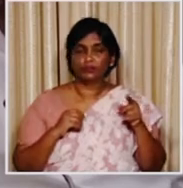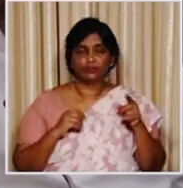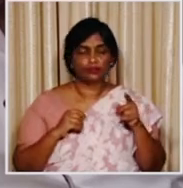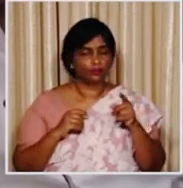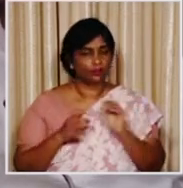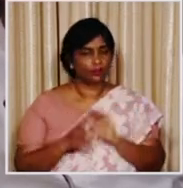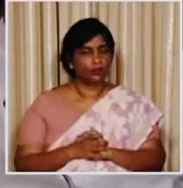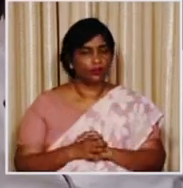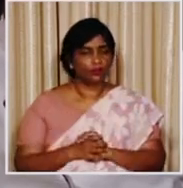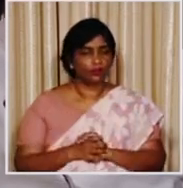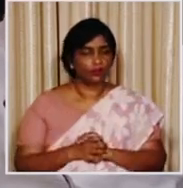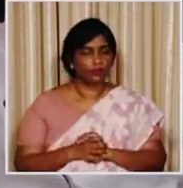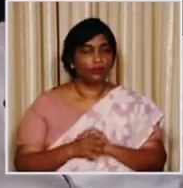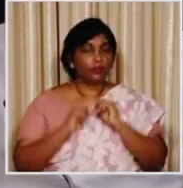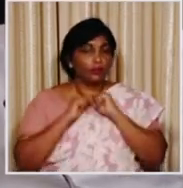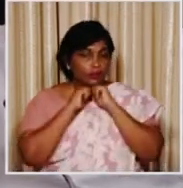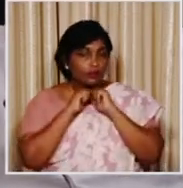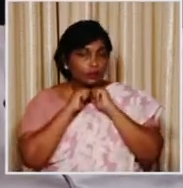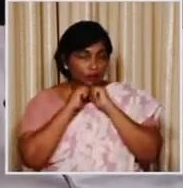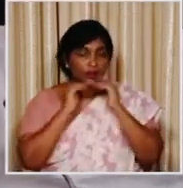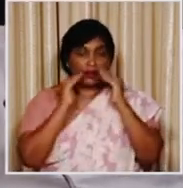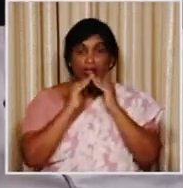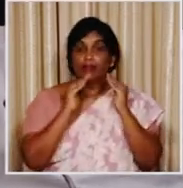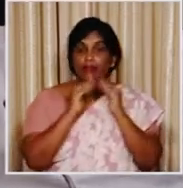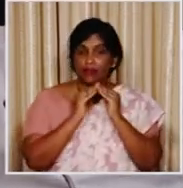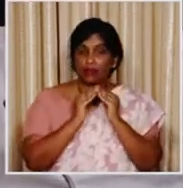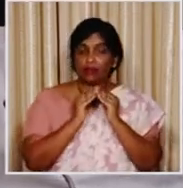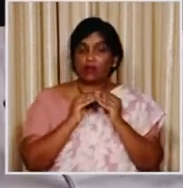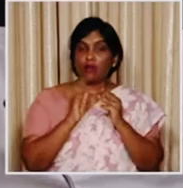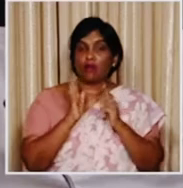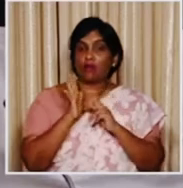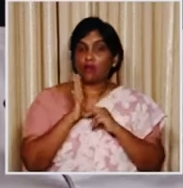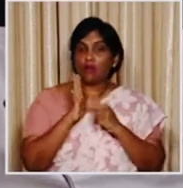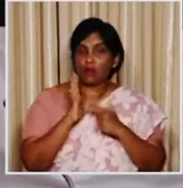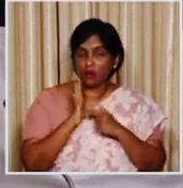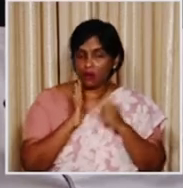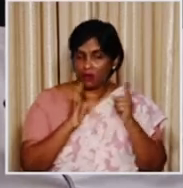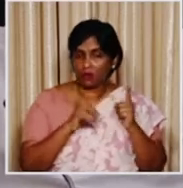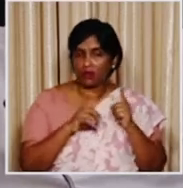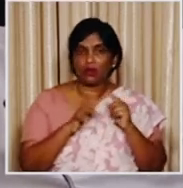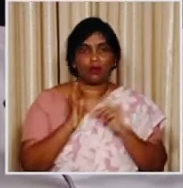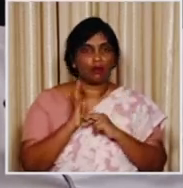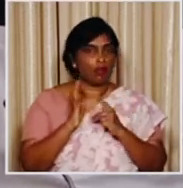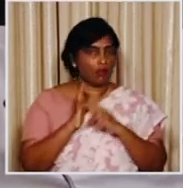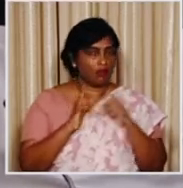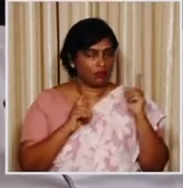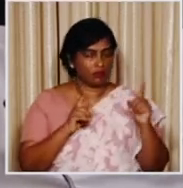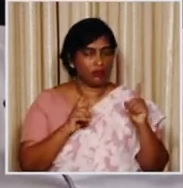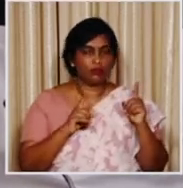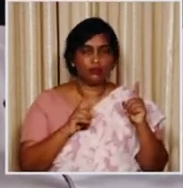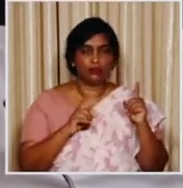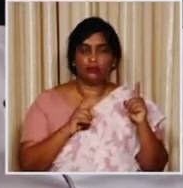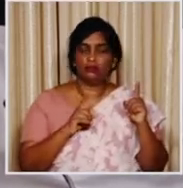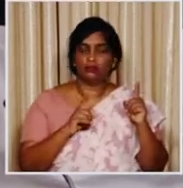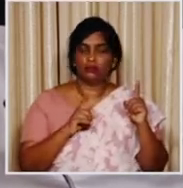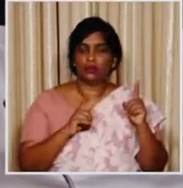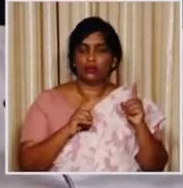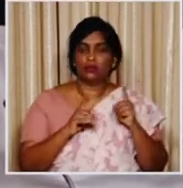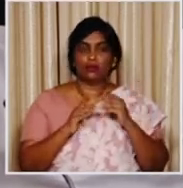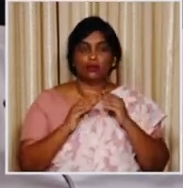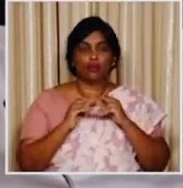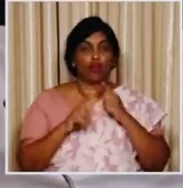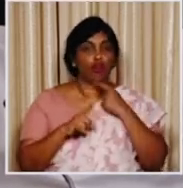විතරක් හැංගිලා හිටපු ගෙවල් මවුන්ට් ලෙවිනියා, ගල්කිස්සේ, ස්පෑන් ටවර්ස්, ලකි